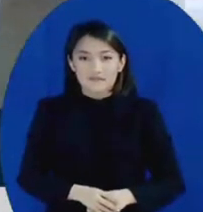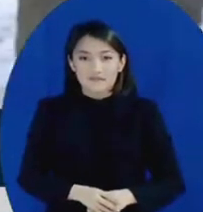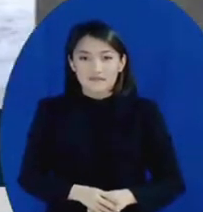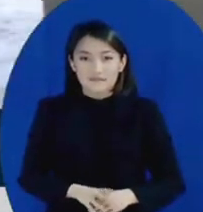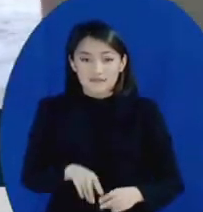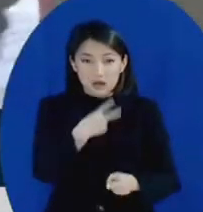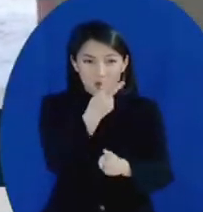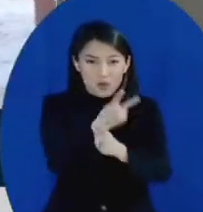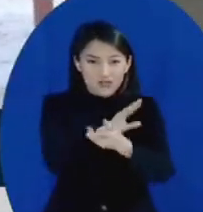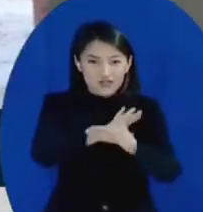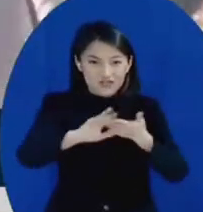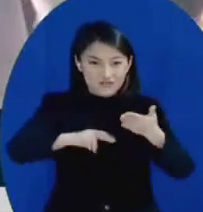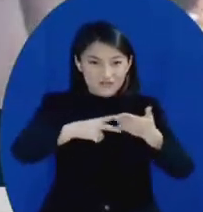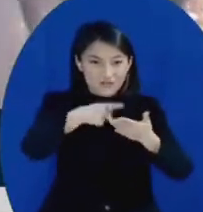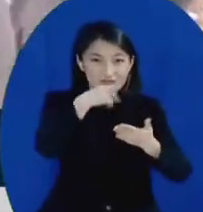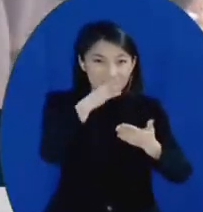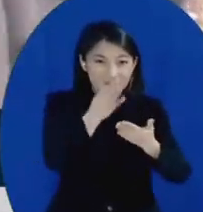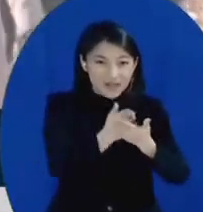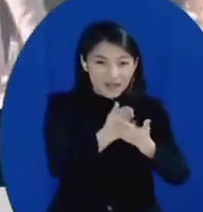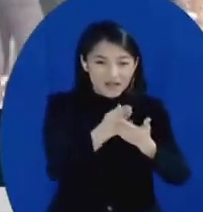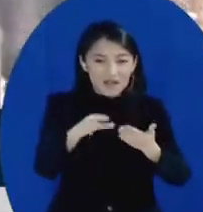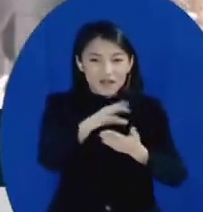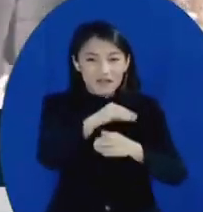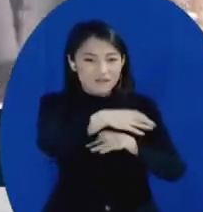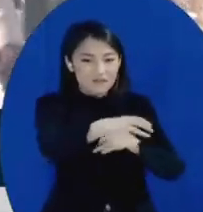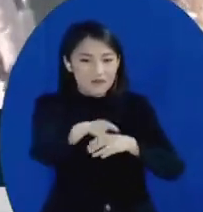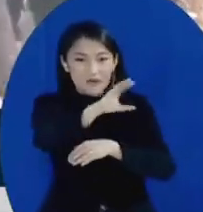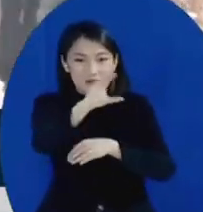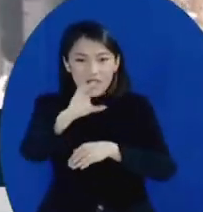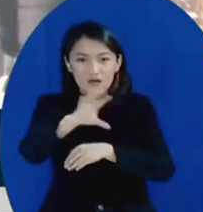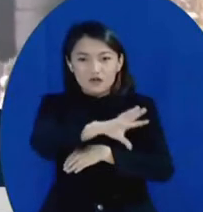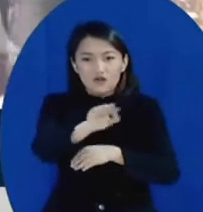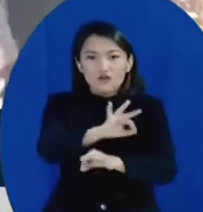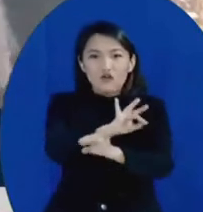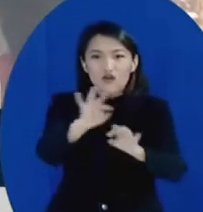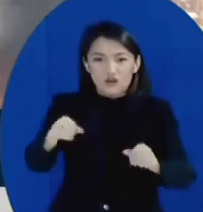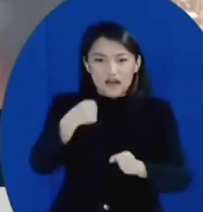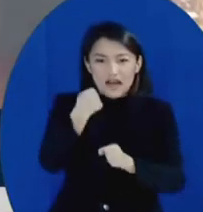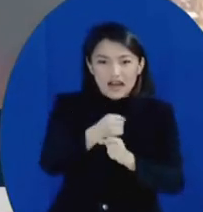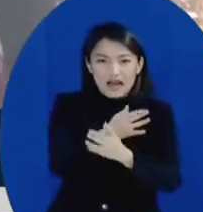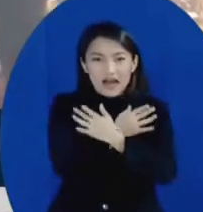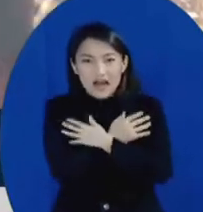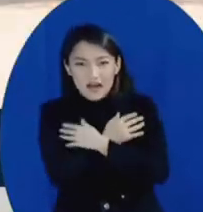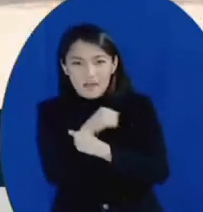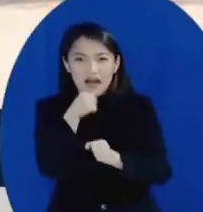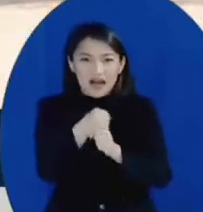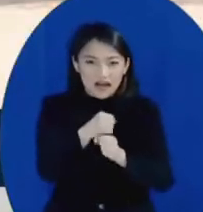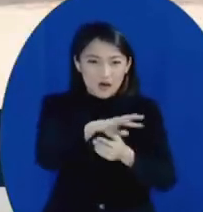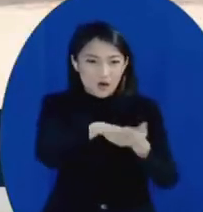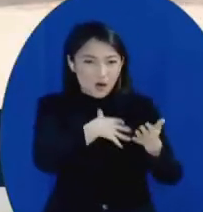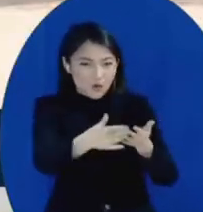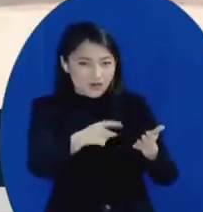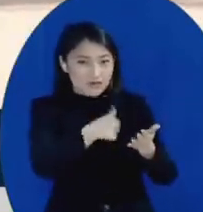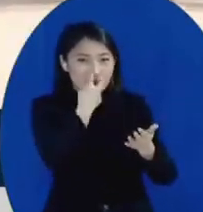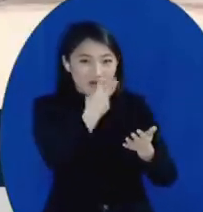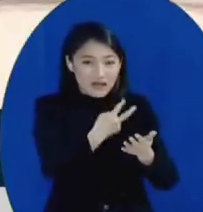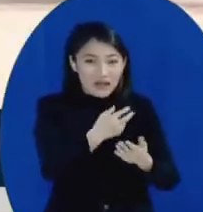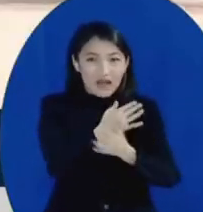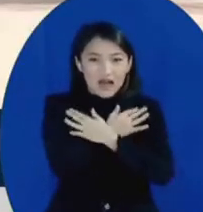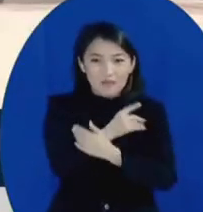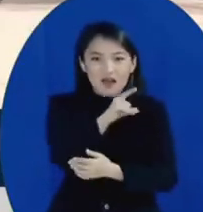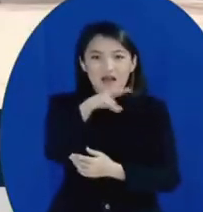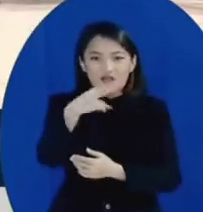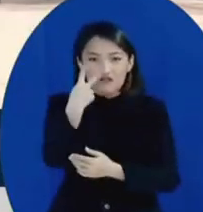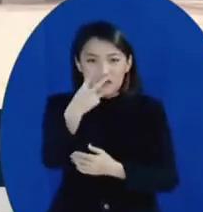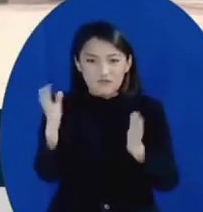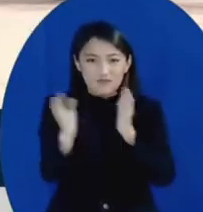Хуулийн шинжилсэн найруулгын төсөл салбаруудаас үл хамааран ажилчдын ажлын ачаалал, амралтын хуваарийг харгалзан, ээлжийн амралтын хоногийг 2 байх заалтыг тусгажээ.